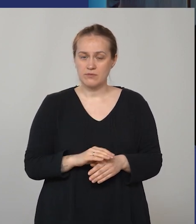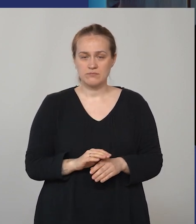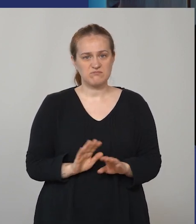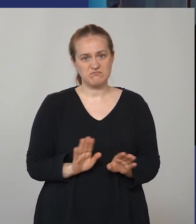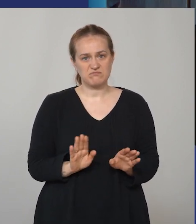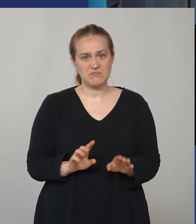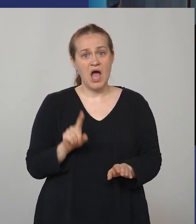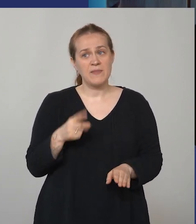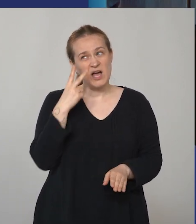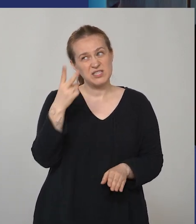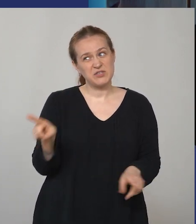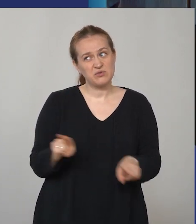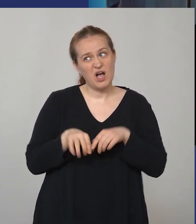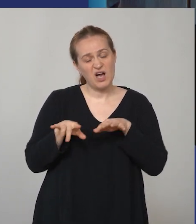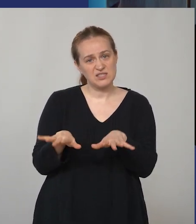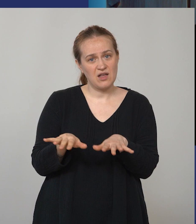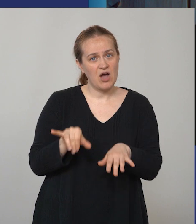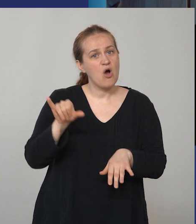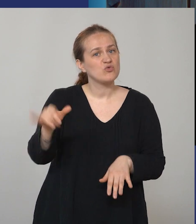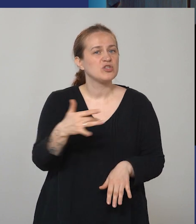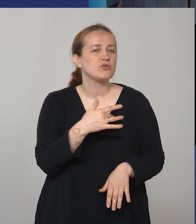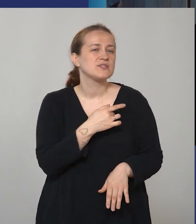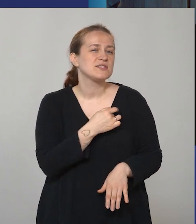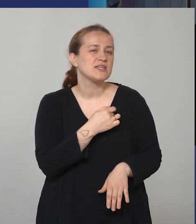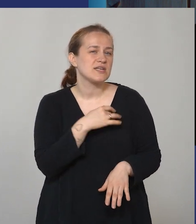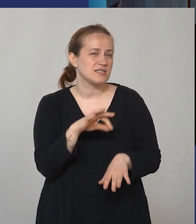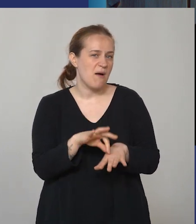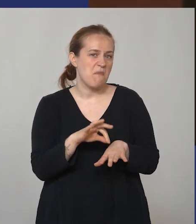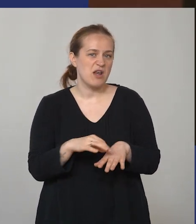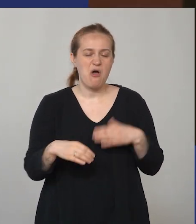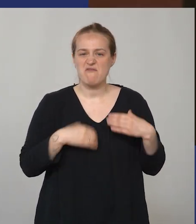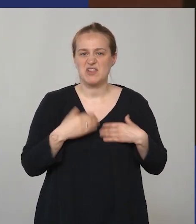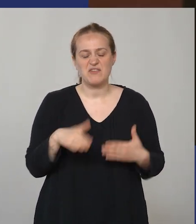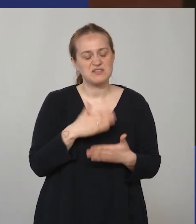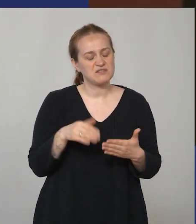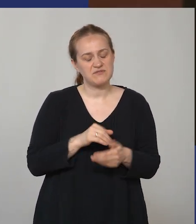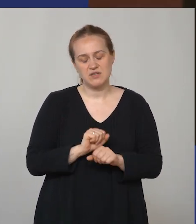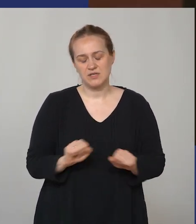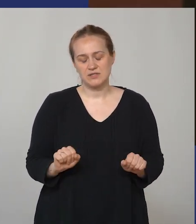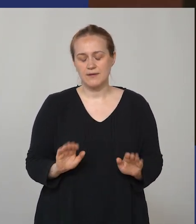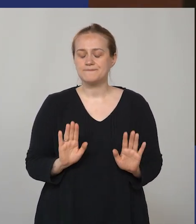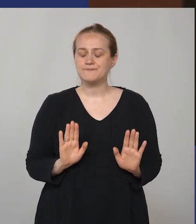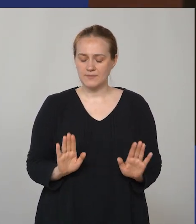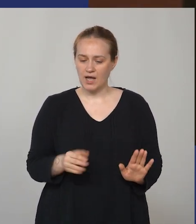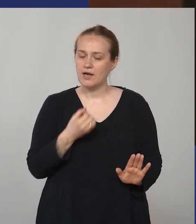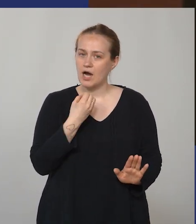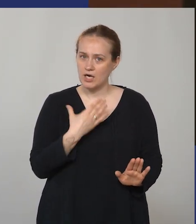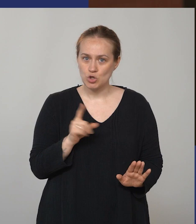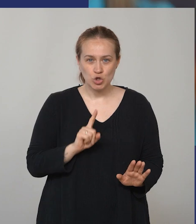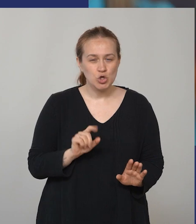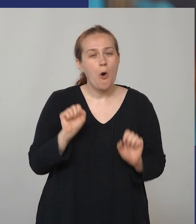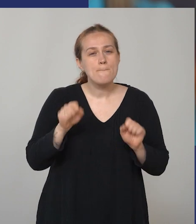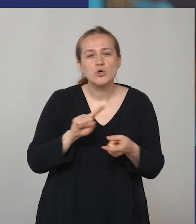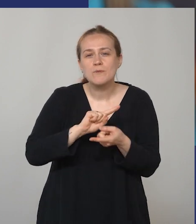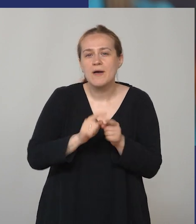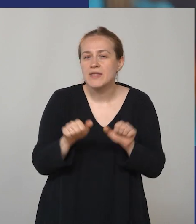Нет, она только с виду такая деловая. У нее сердце больное, ей волноваться совсем нельзя. Так, хорошо. А что может поменять